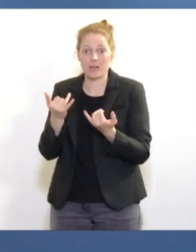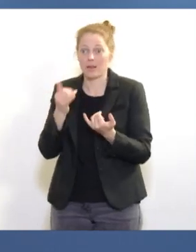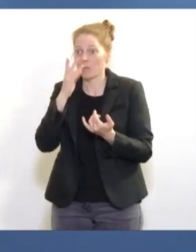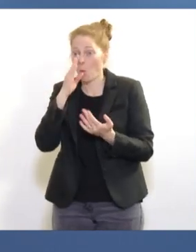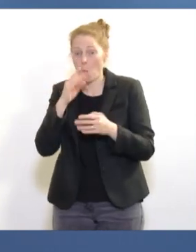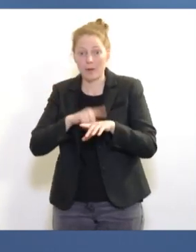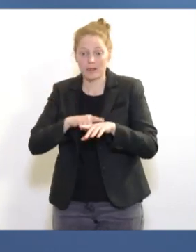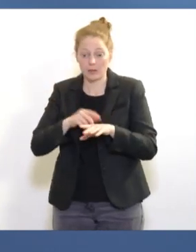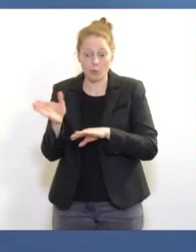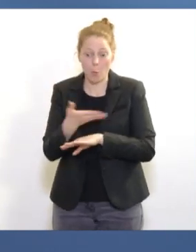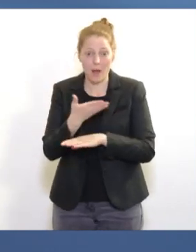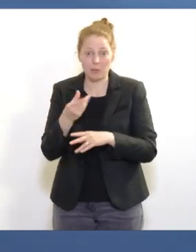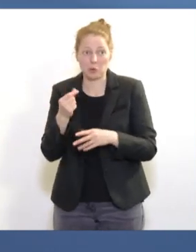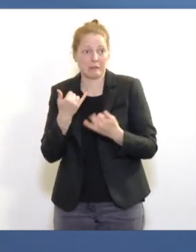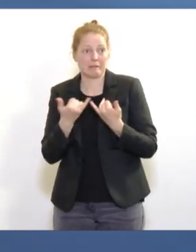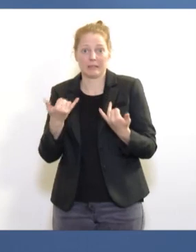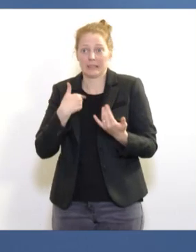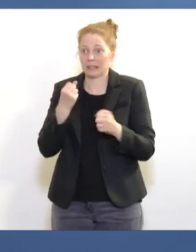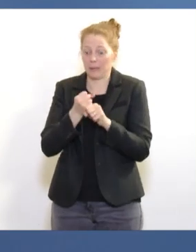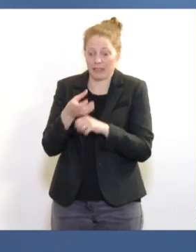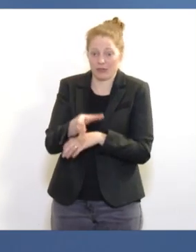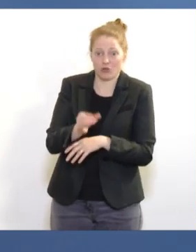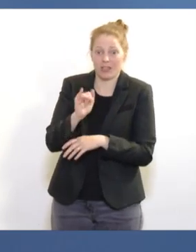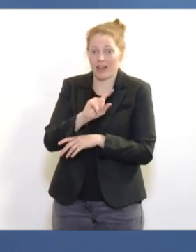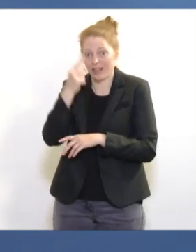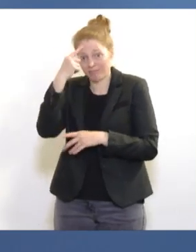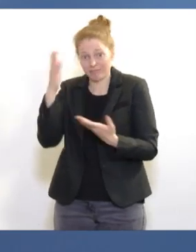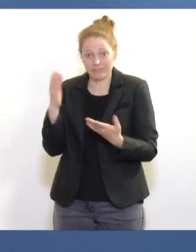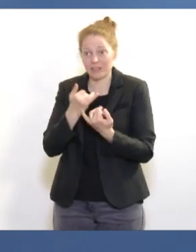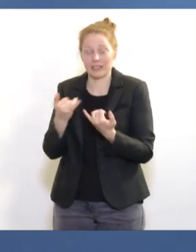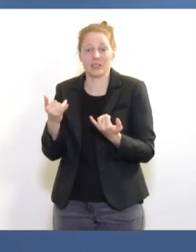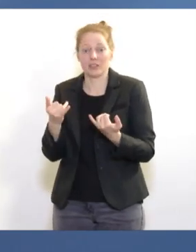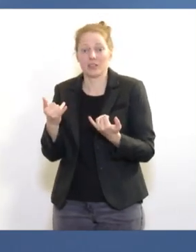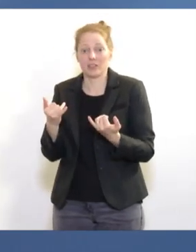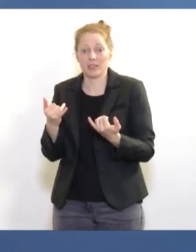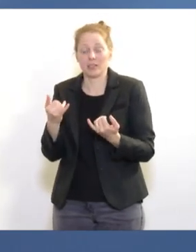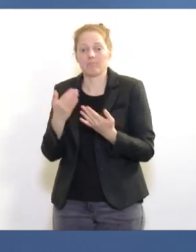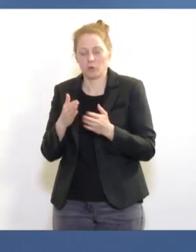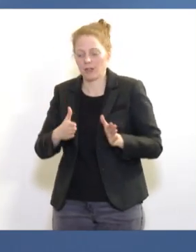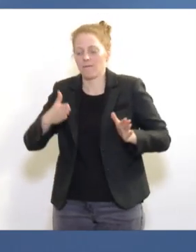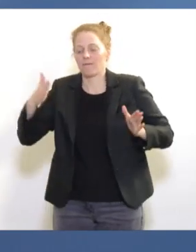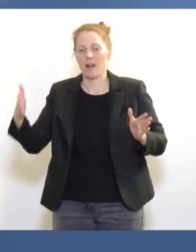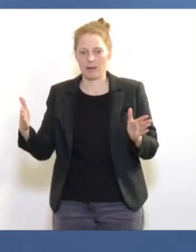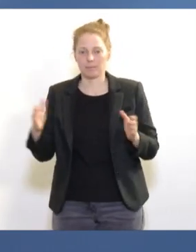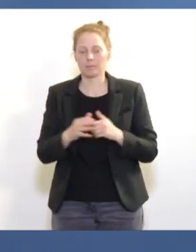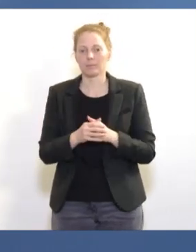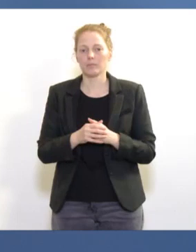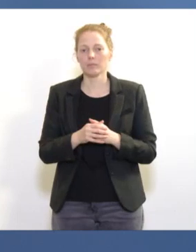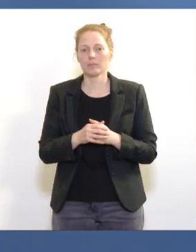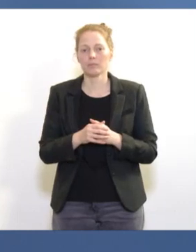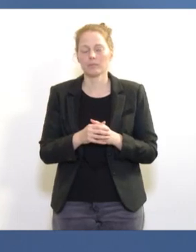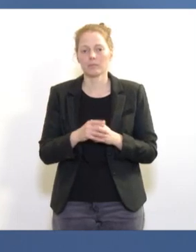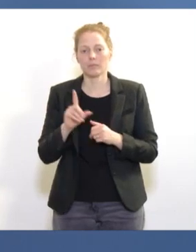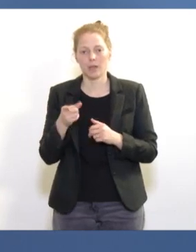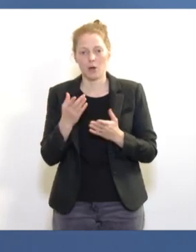einem Congé Chômage partiell waren, dann haben sie, wie gesagt, die Dauer von ihrem